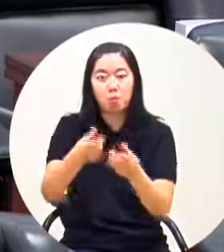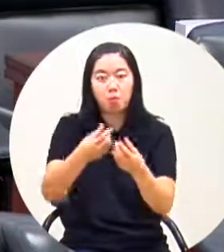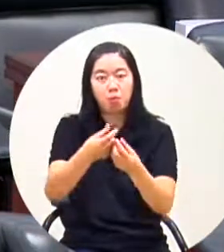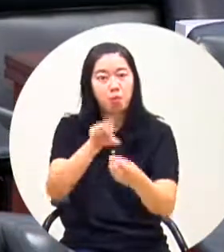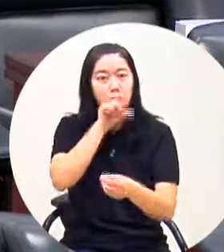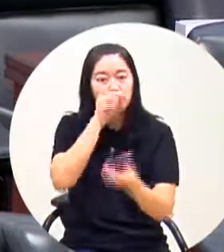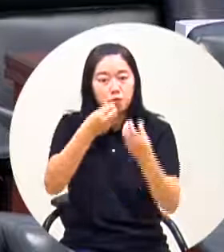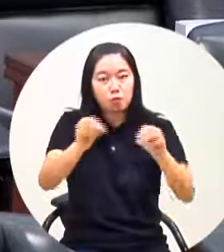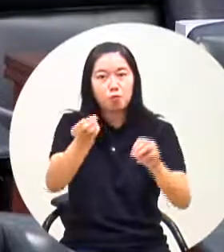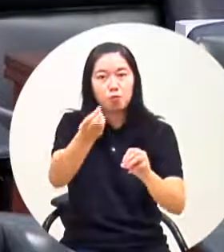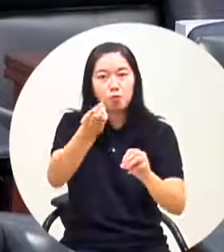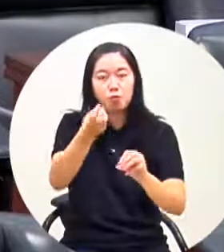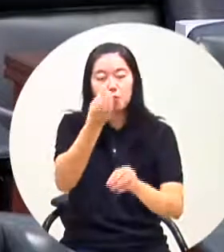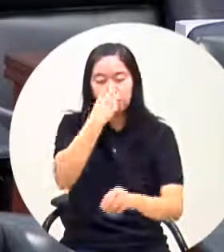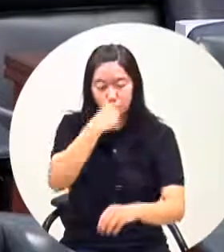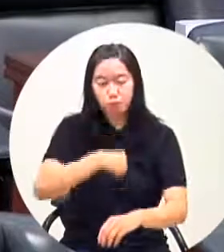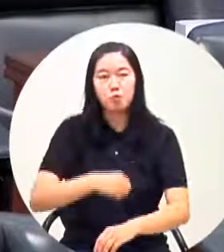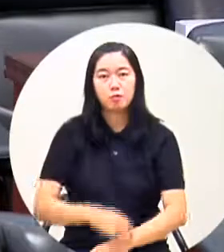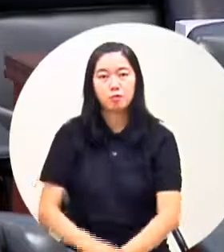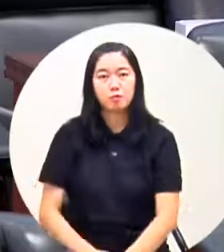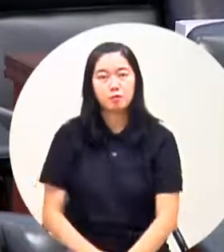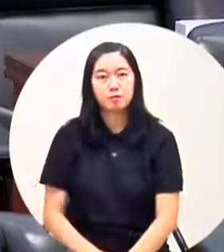了。